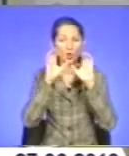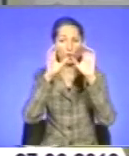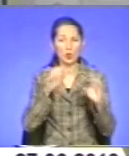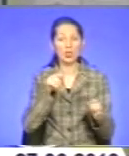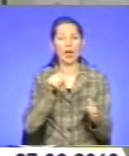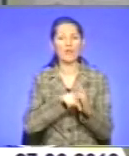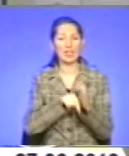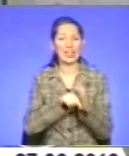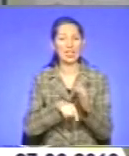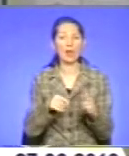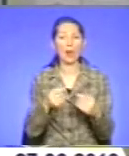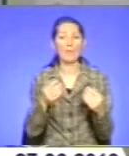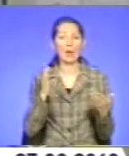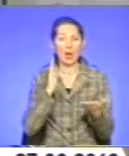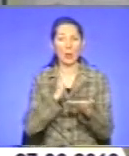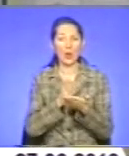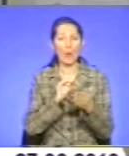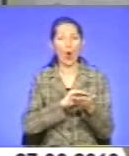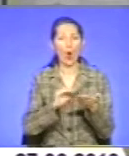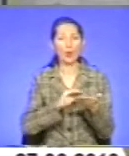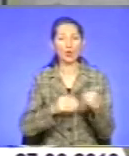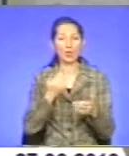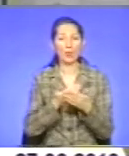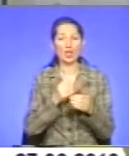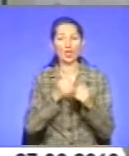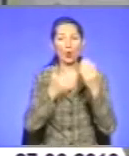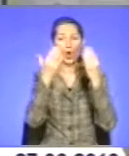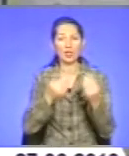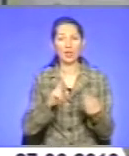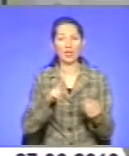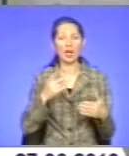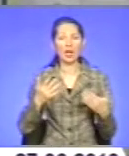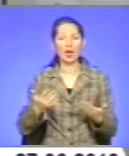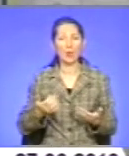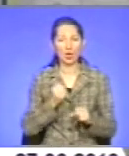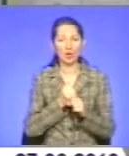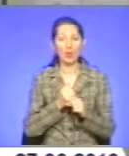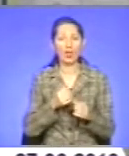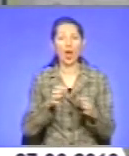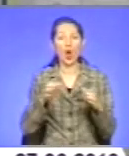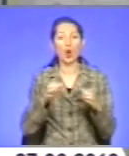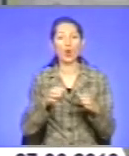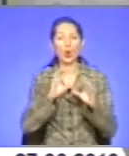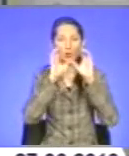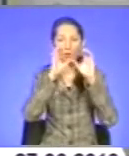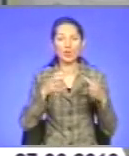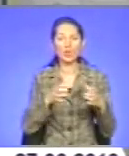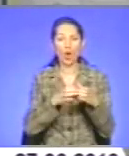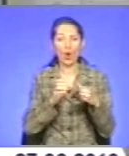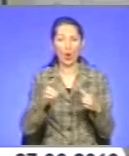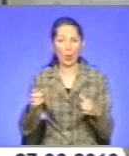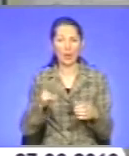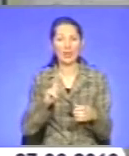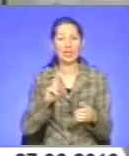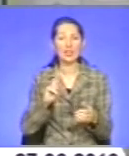він безпосередньо описує, ну, майже кожен день, як прожила конституційна група, чим вони займалися, які питання виносилися,